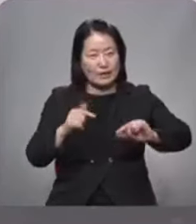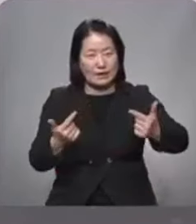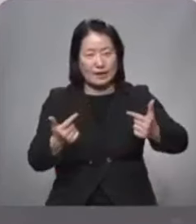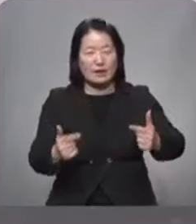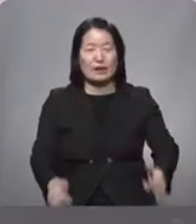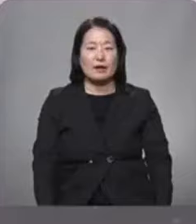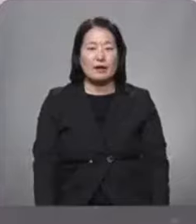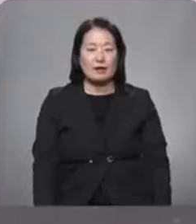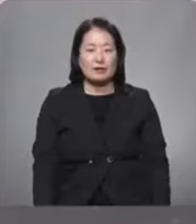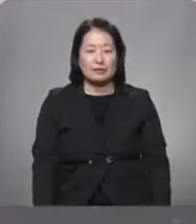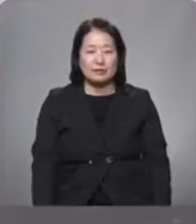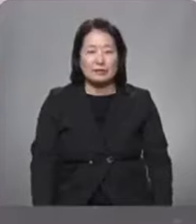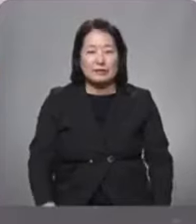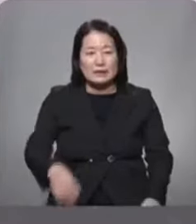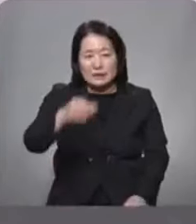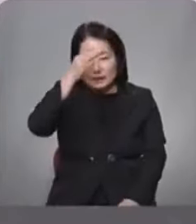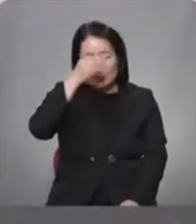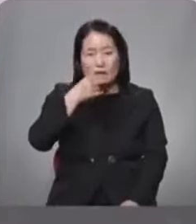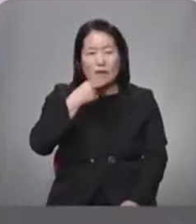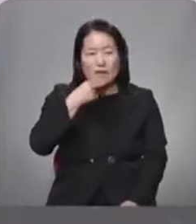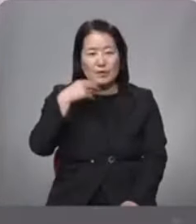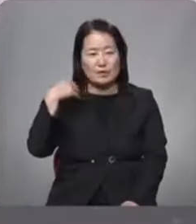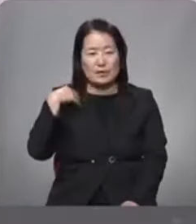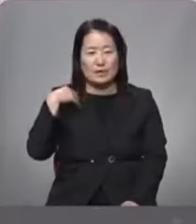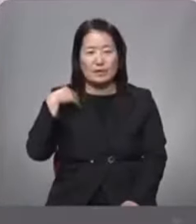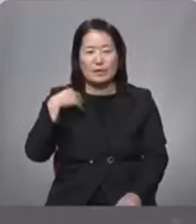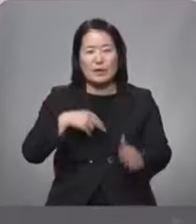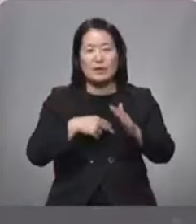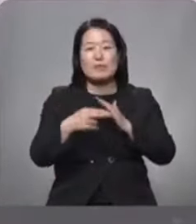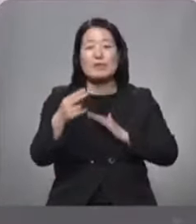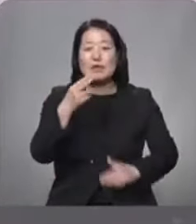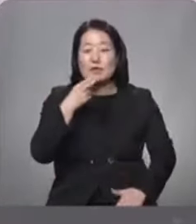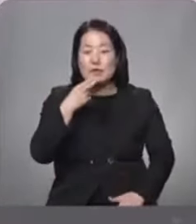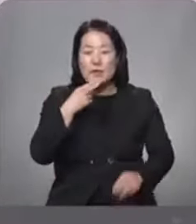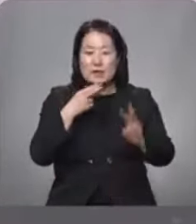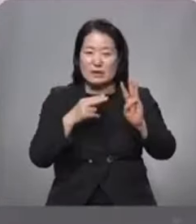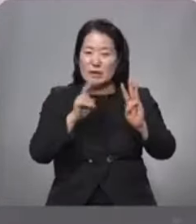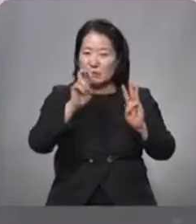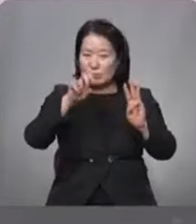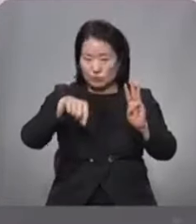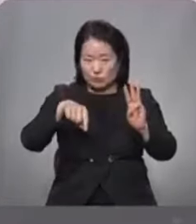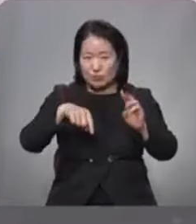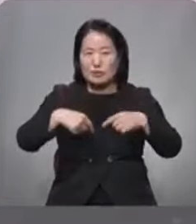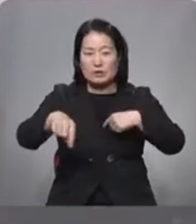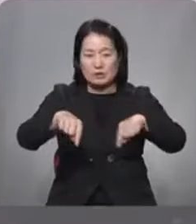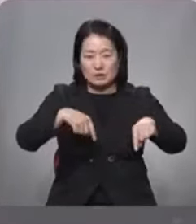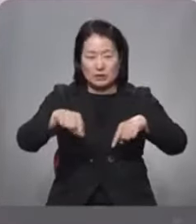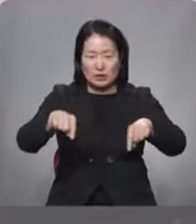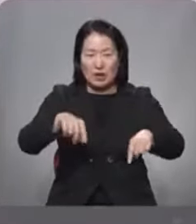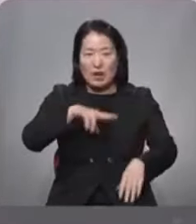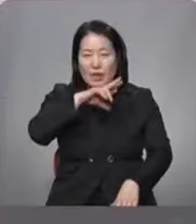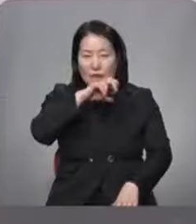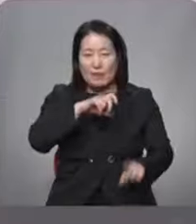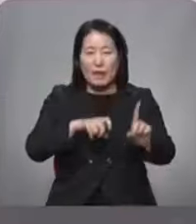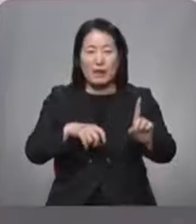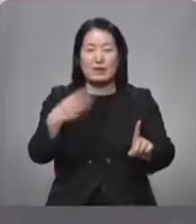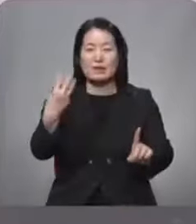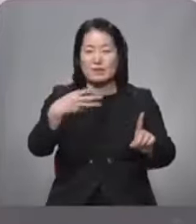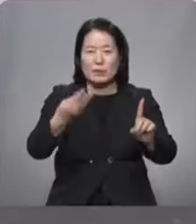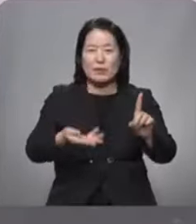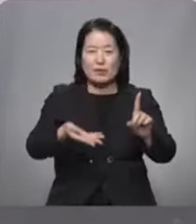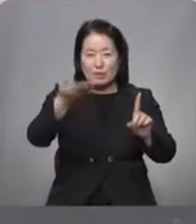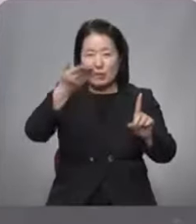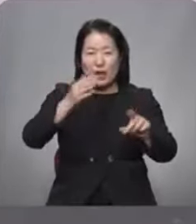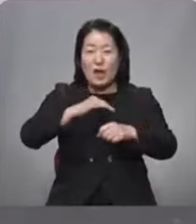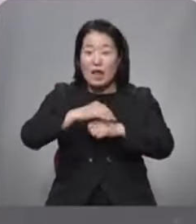무능 무책 비전의 산무 정권이라 평가합니다 대파 한단이 3천원을 넘나들고